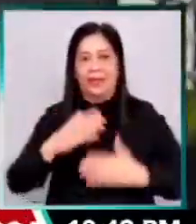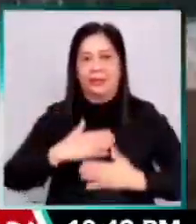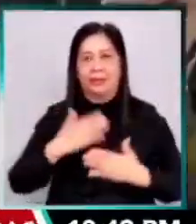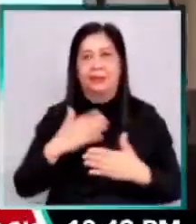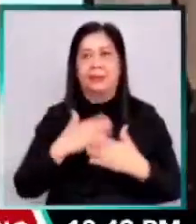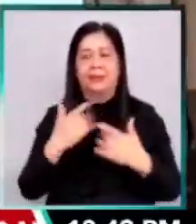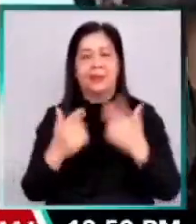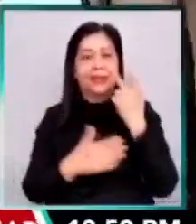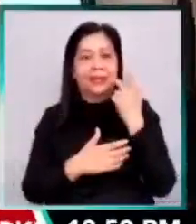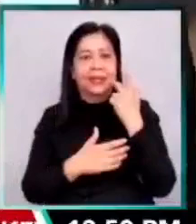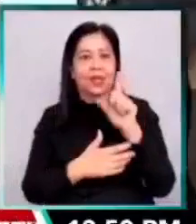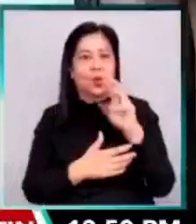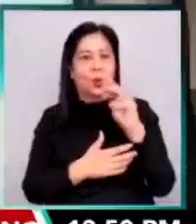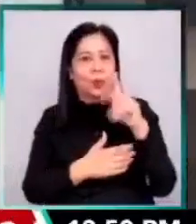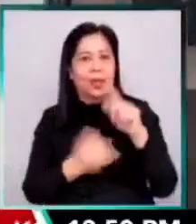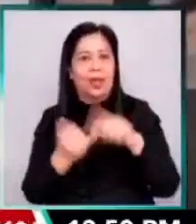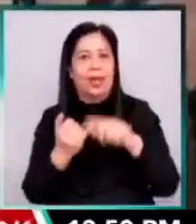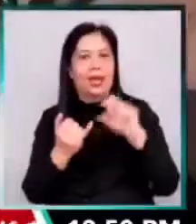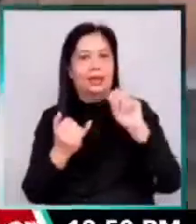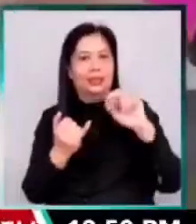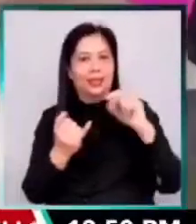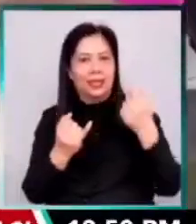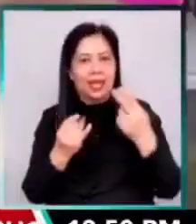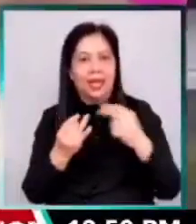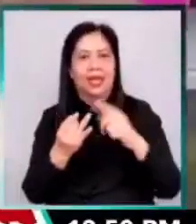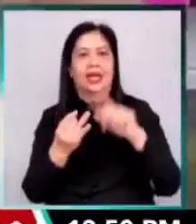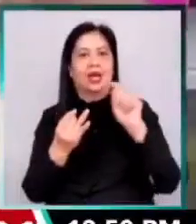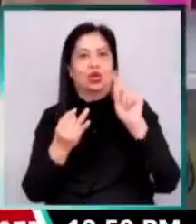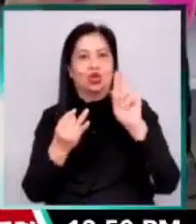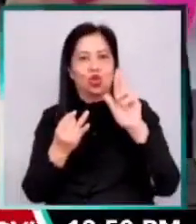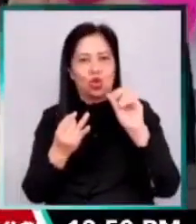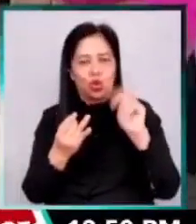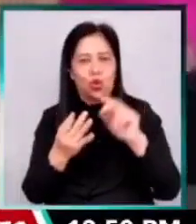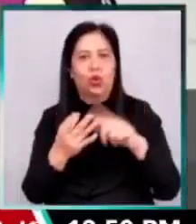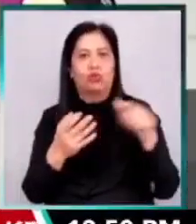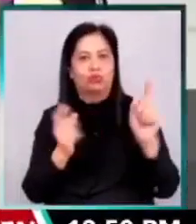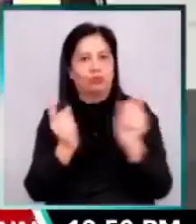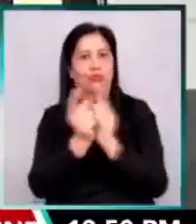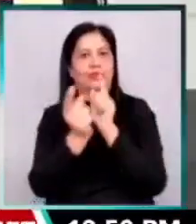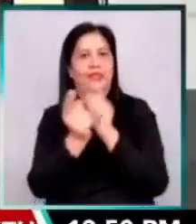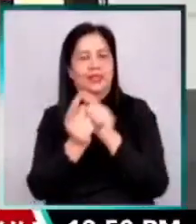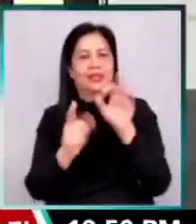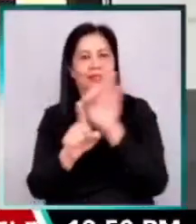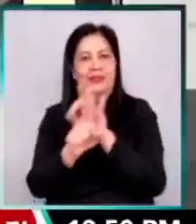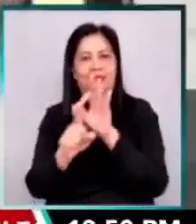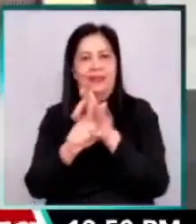lumpia, sinigang at turon. May fan meets ang Lapillus sa weekend.